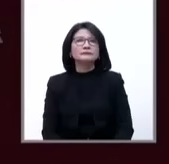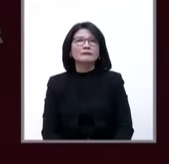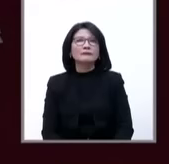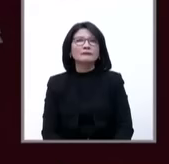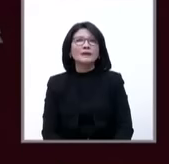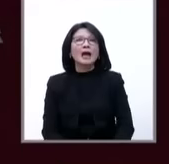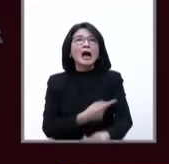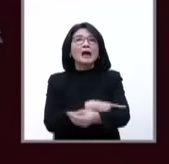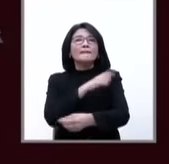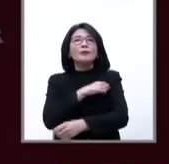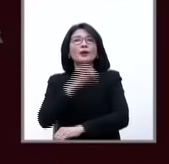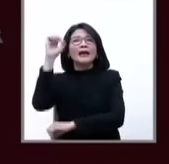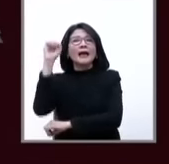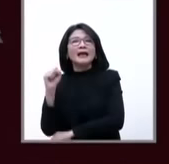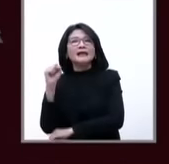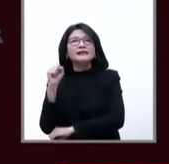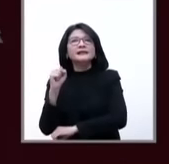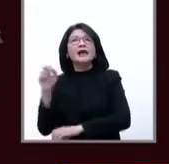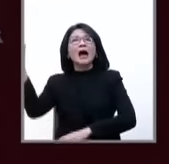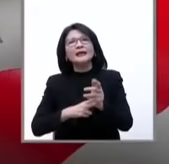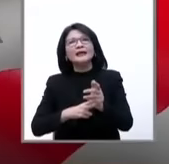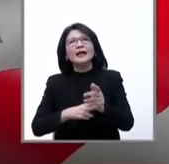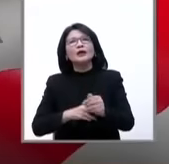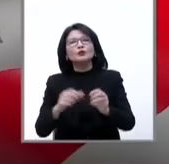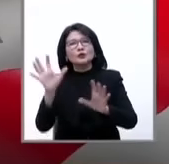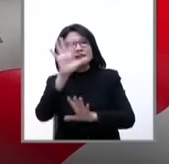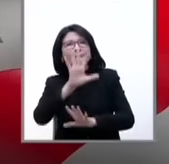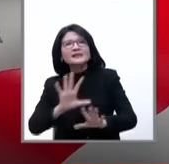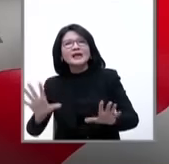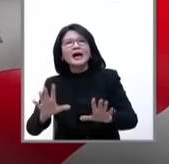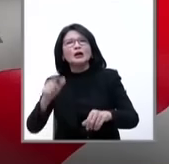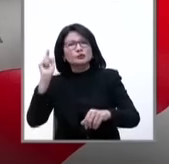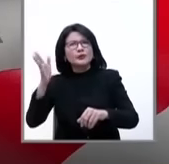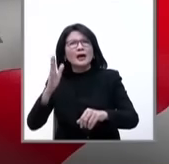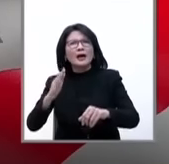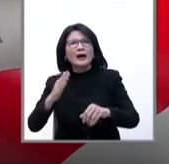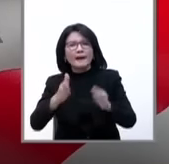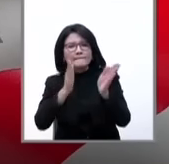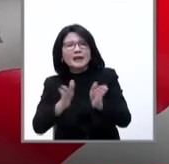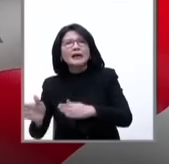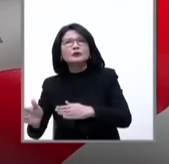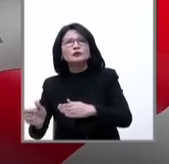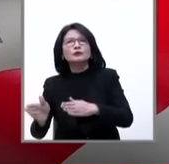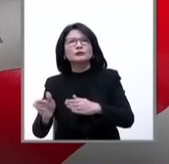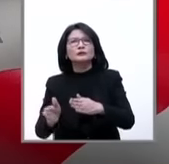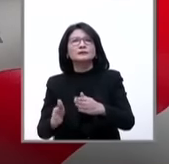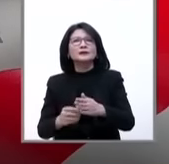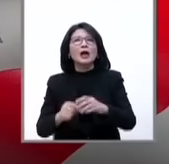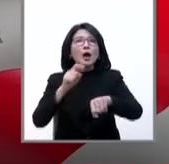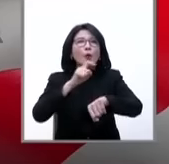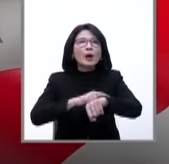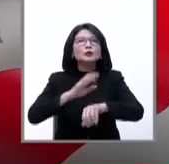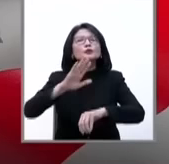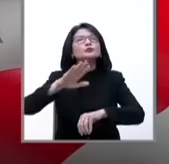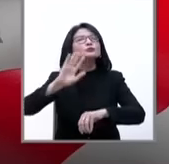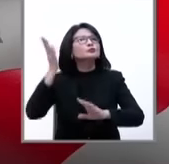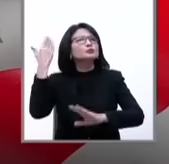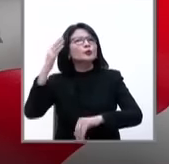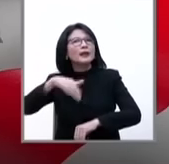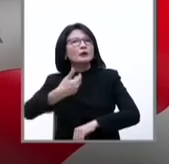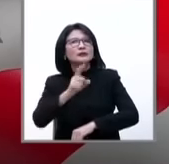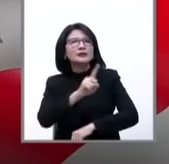secara komparatif dalam satu forum dengan season yang sama, tetapi lebih dari itu. Kita ingin melihat bagaimana